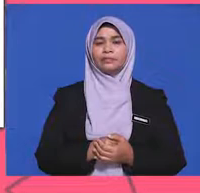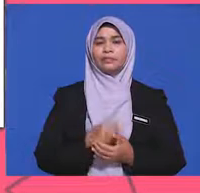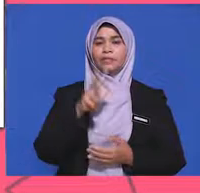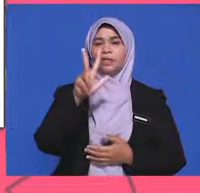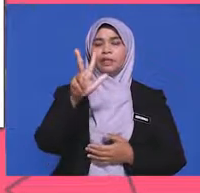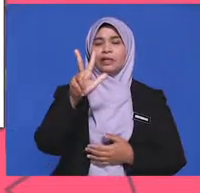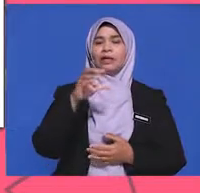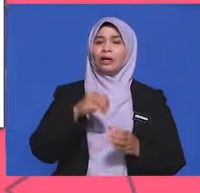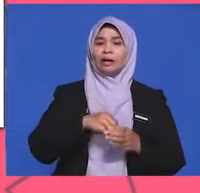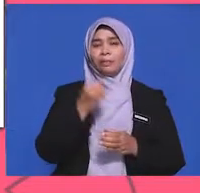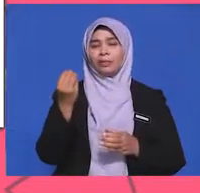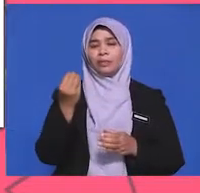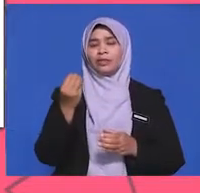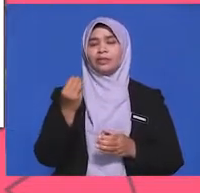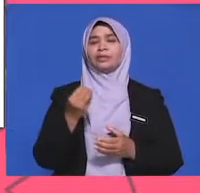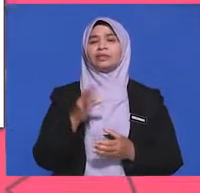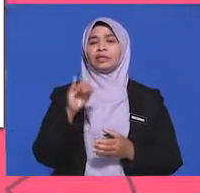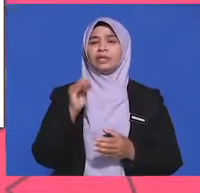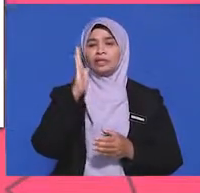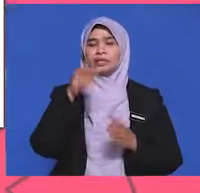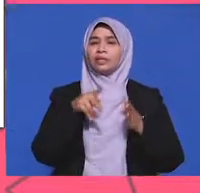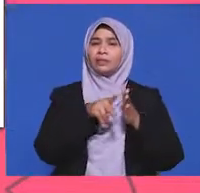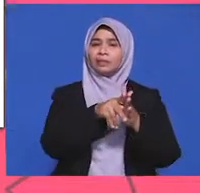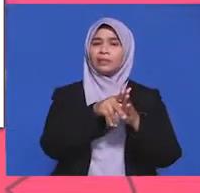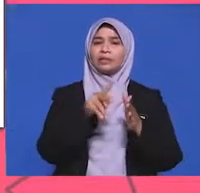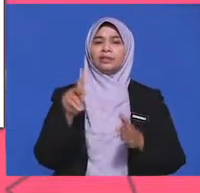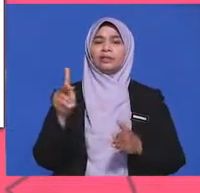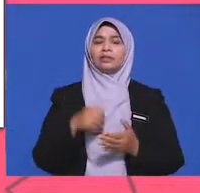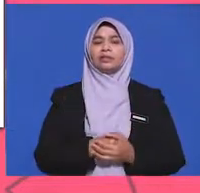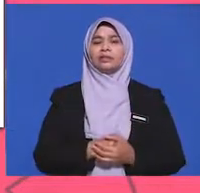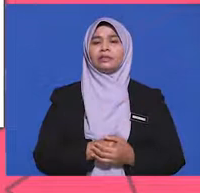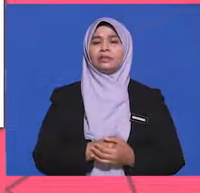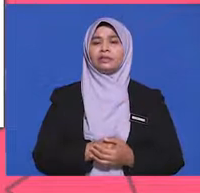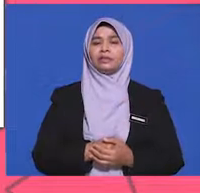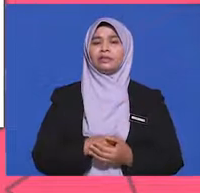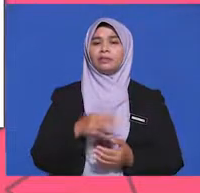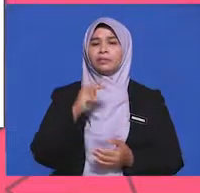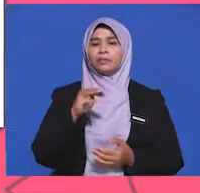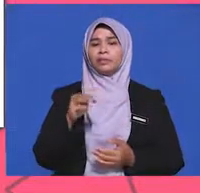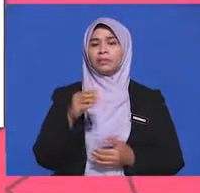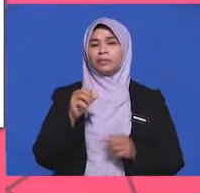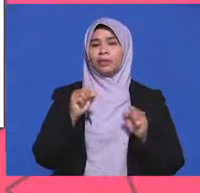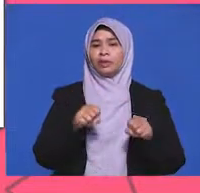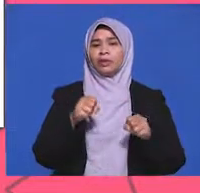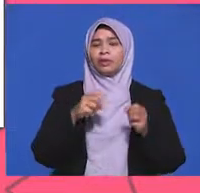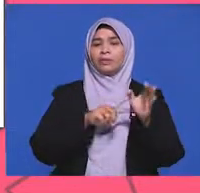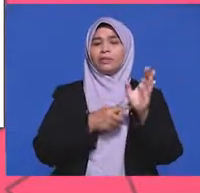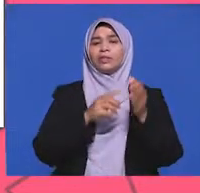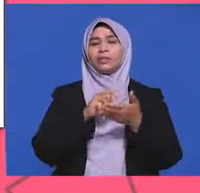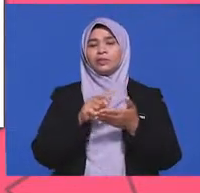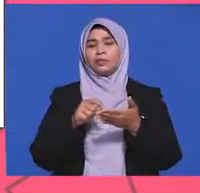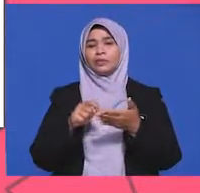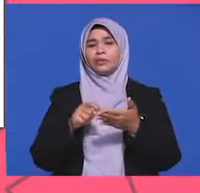ketiga, output yang akan dipaparkan. Kemudian, murid-murid boleh mula